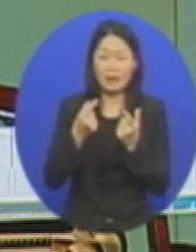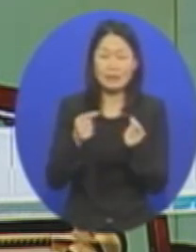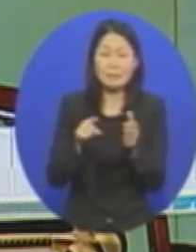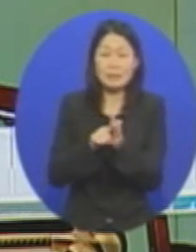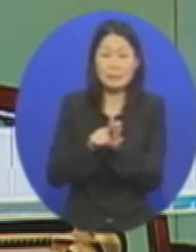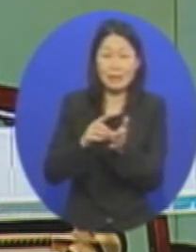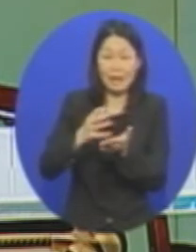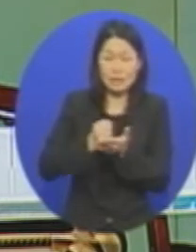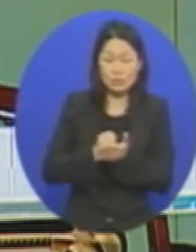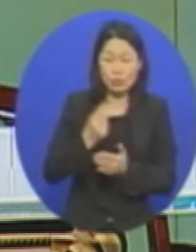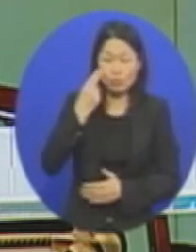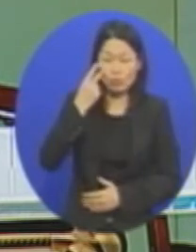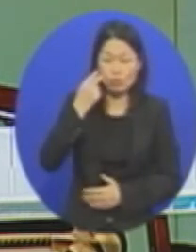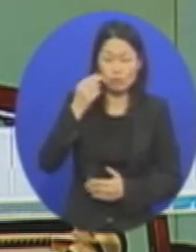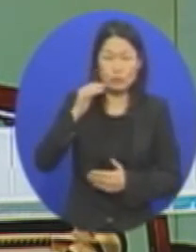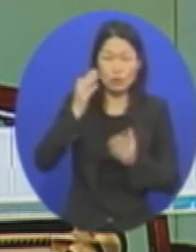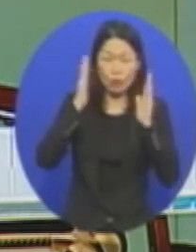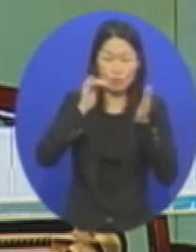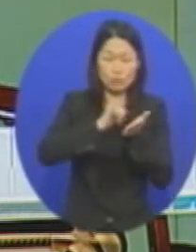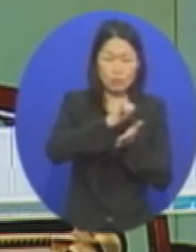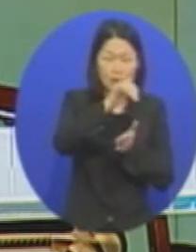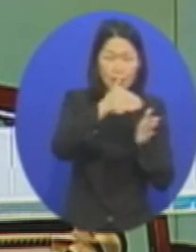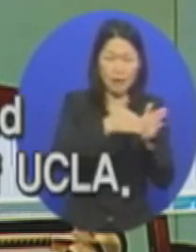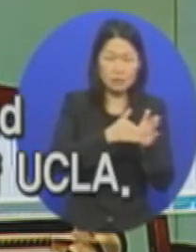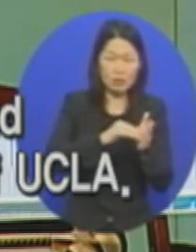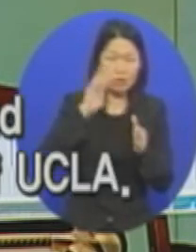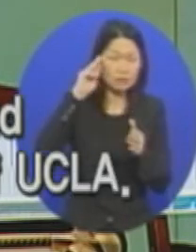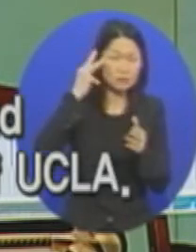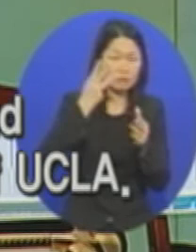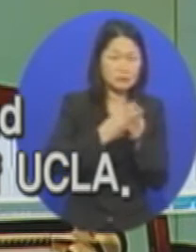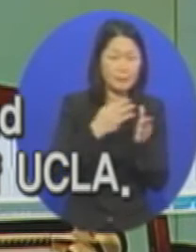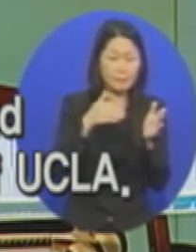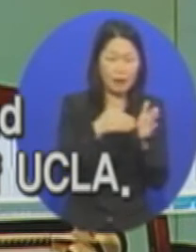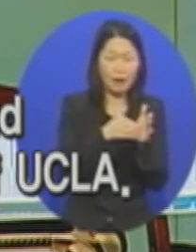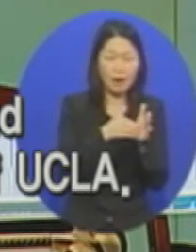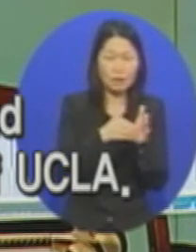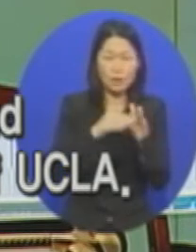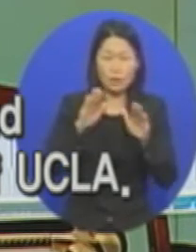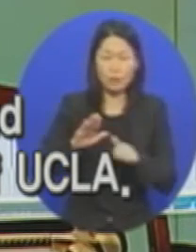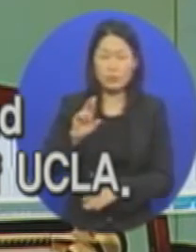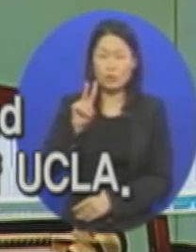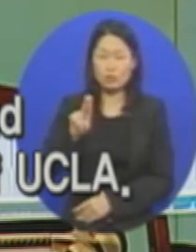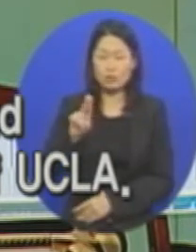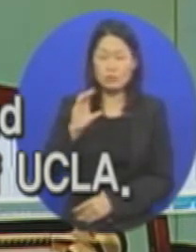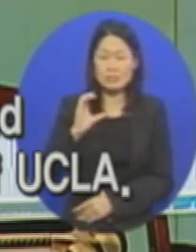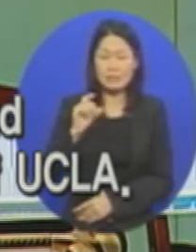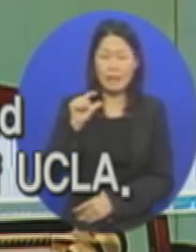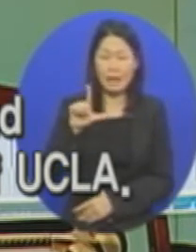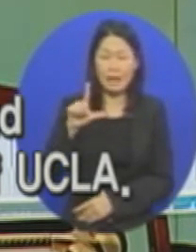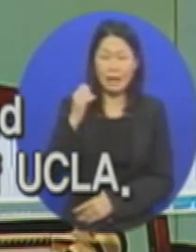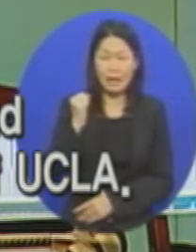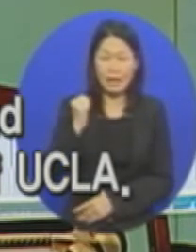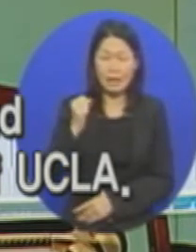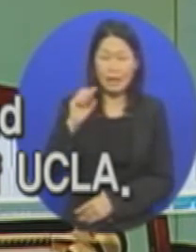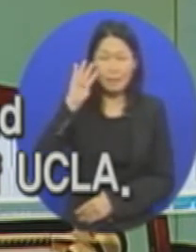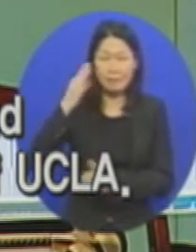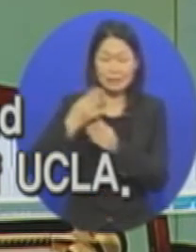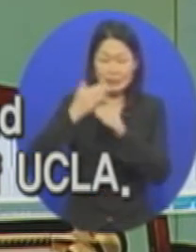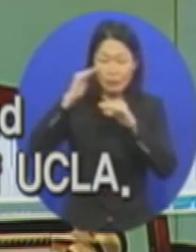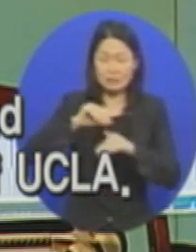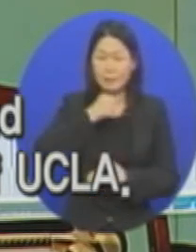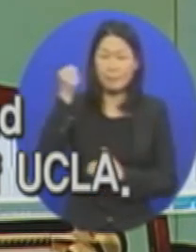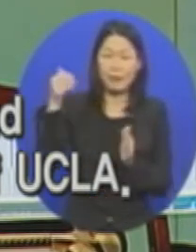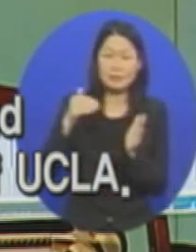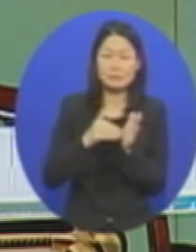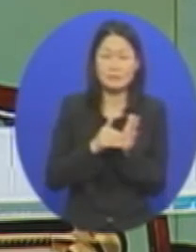미국이 와 가서 석사 하게 하고 이번에 유 씨에 대해 박사과정에 합격을 했습니다